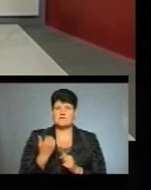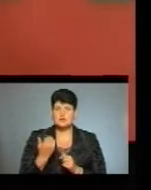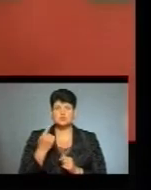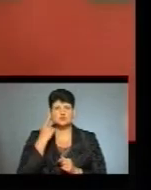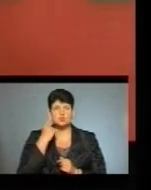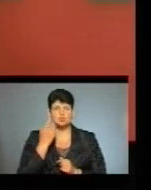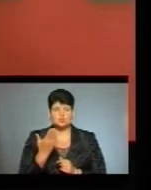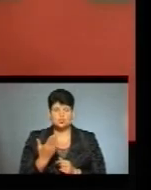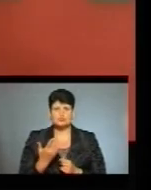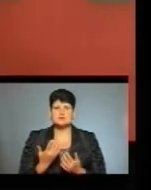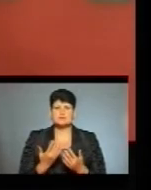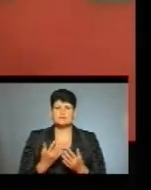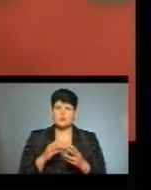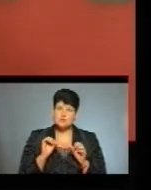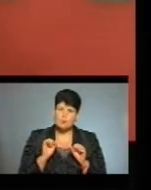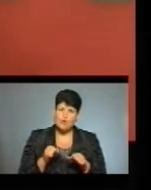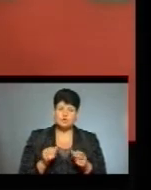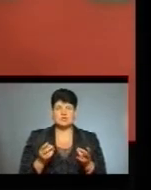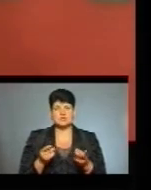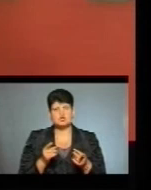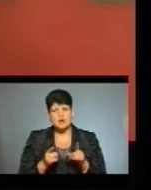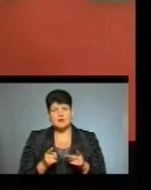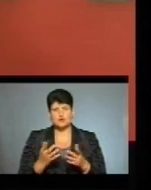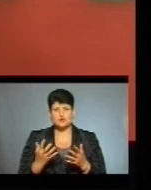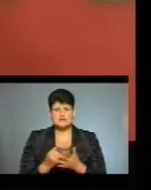думку, чи все ж таки можна і чи реально досягти